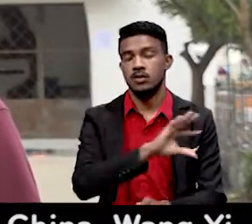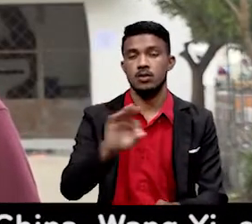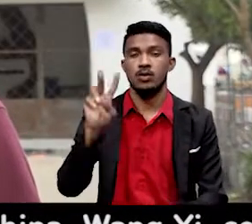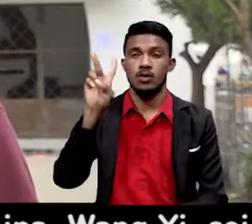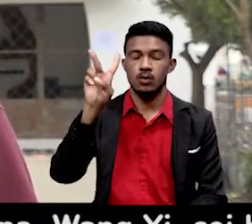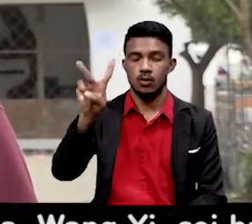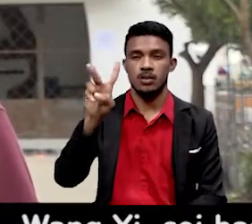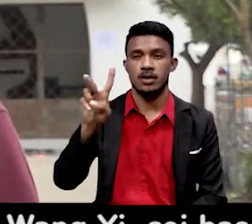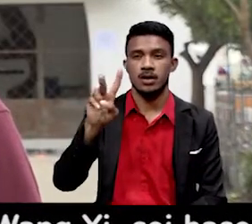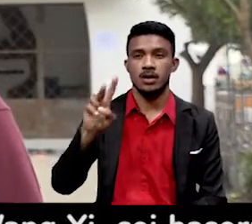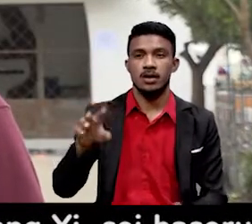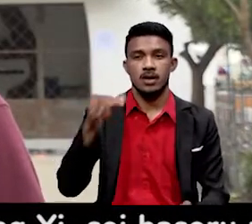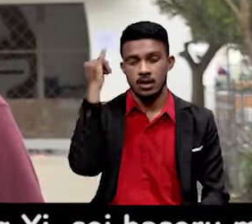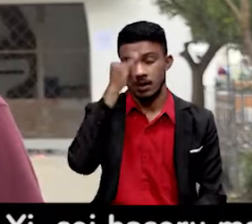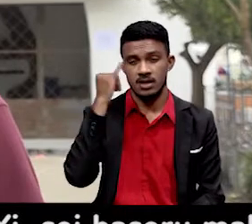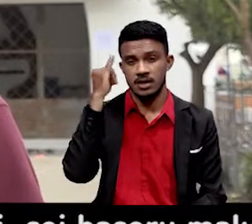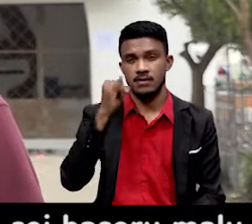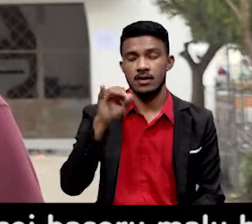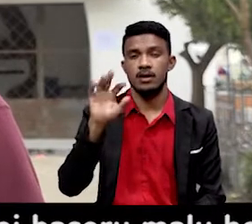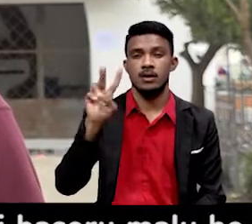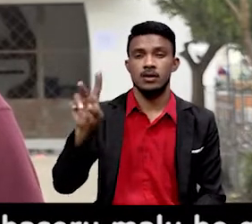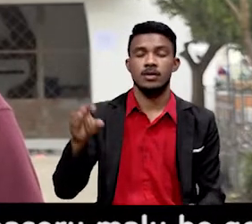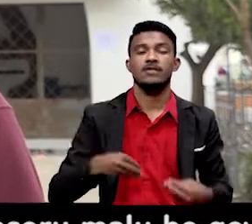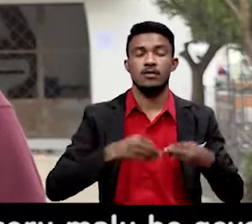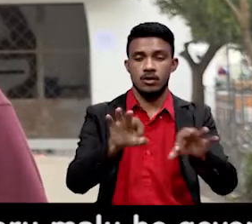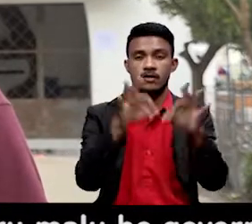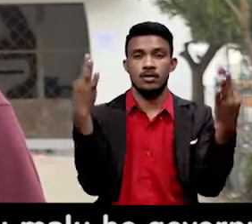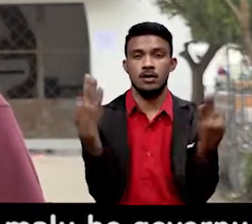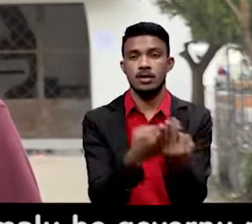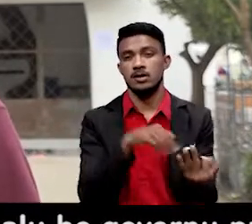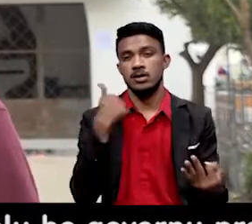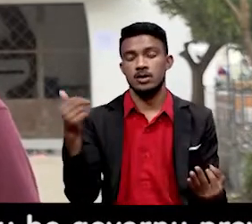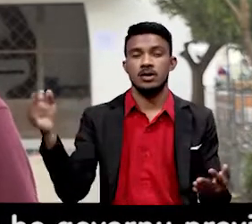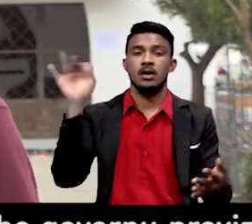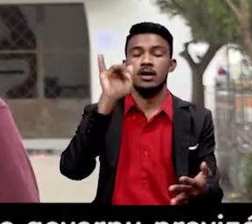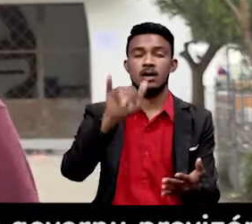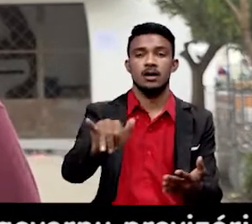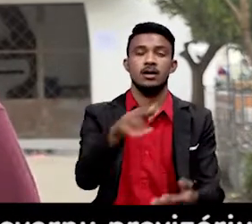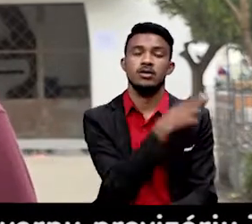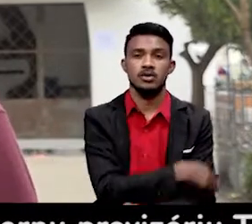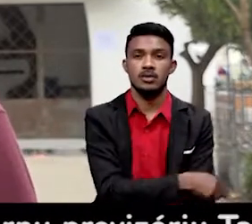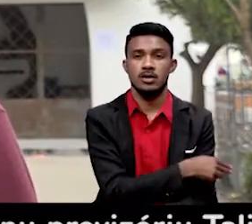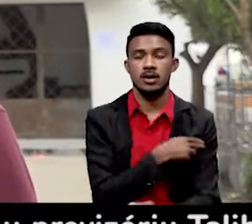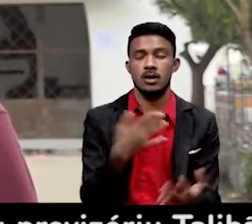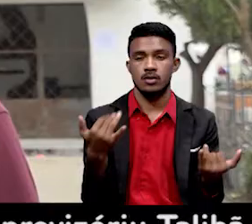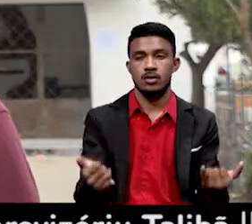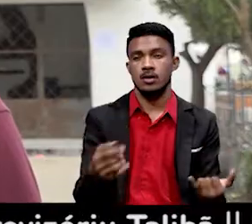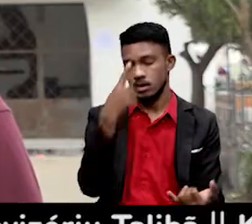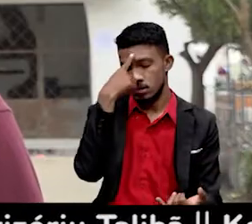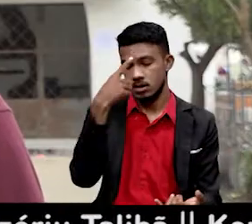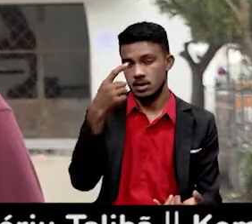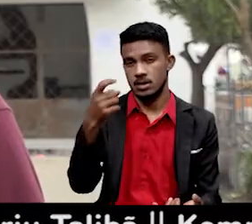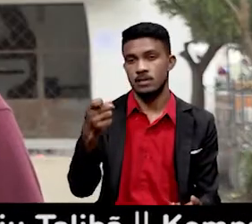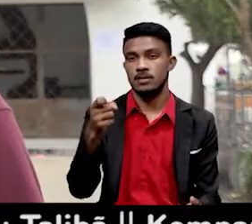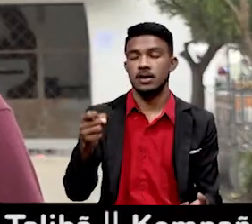ya laboratorium, identifika ona, entrega familia. Ne. Or hitu seluk, si raih ila hospital tu agora. Seluk identifika tambah, teste seluk